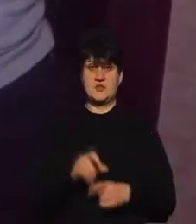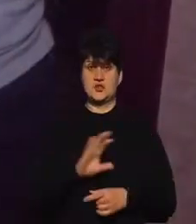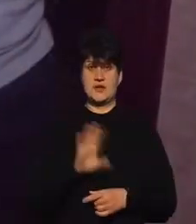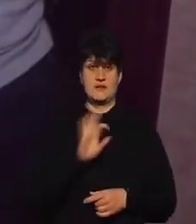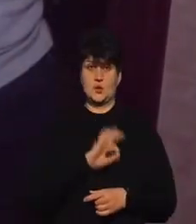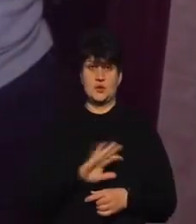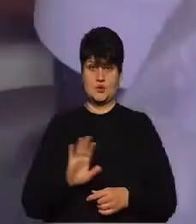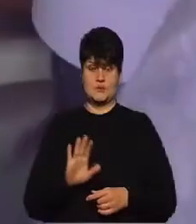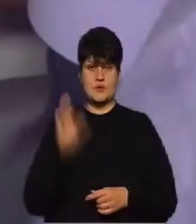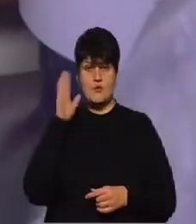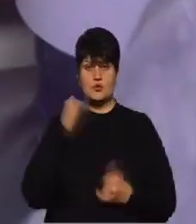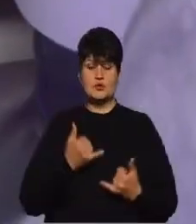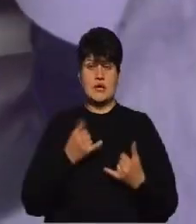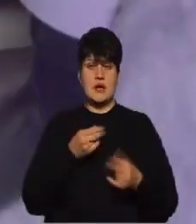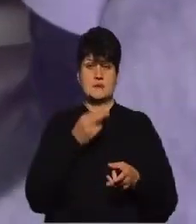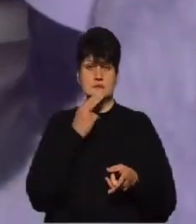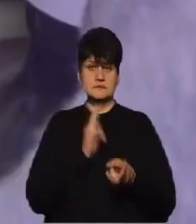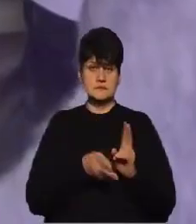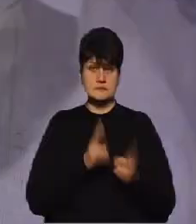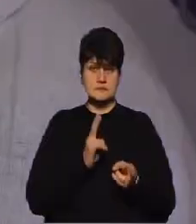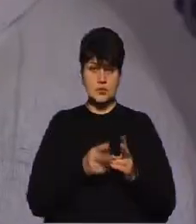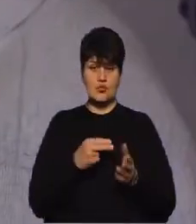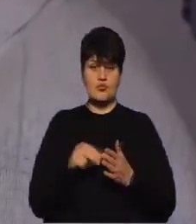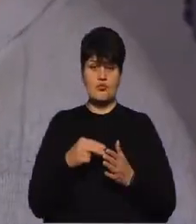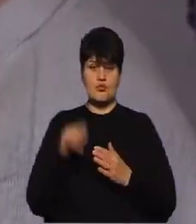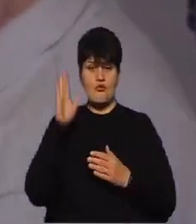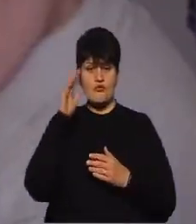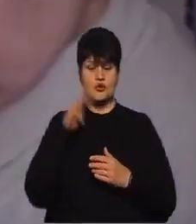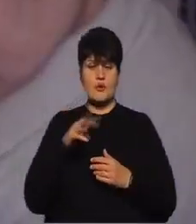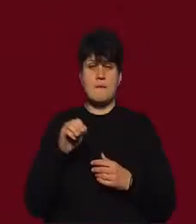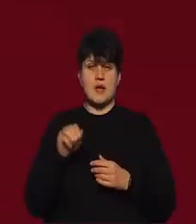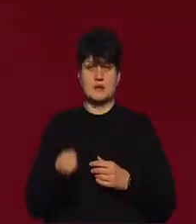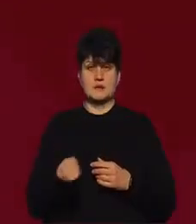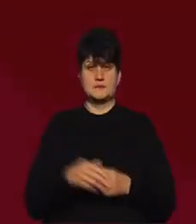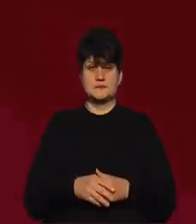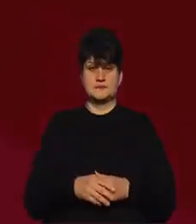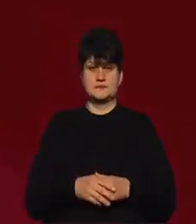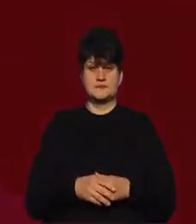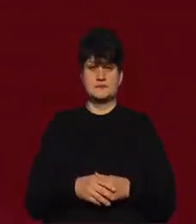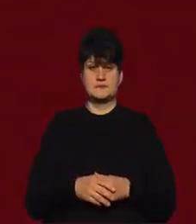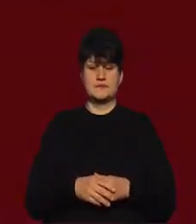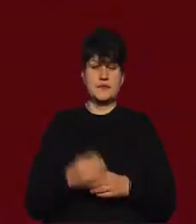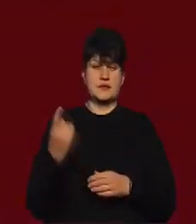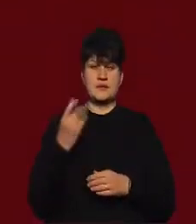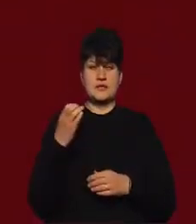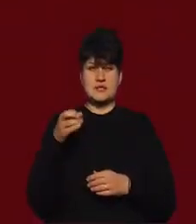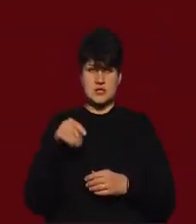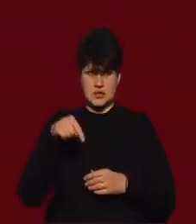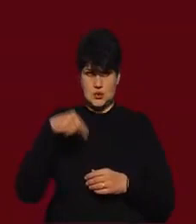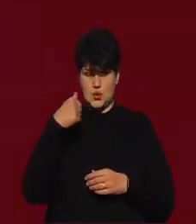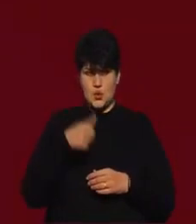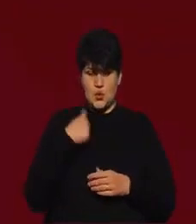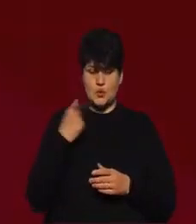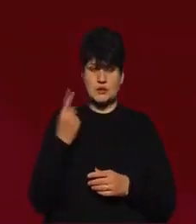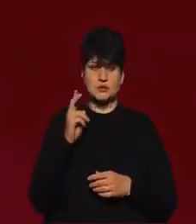Воду для приготування їжі купують у водоматах, каже Галина Зінько. З 1 січня цього року кубометр